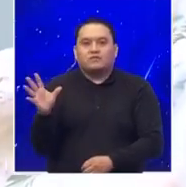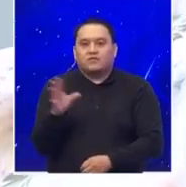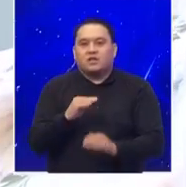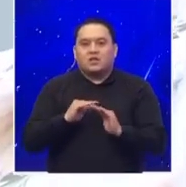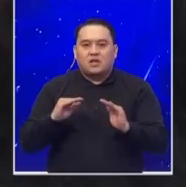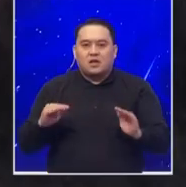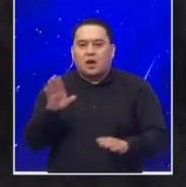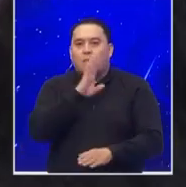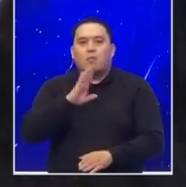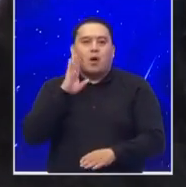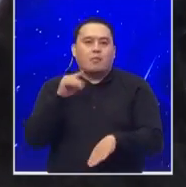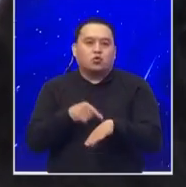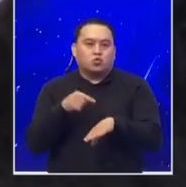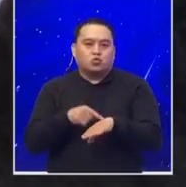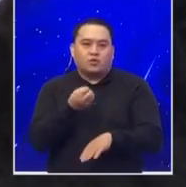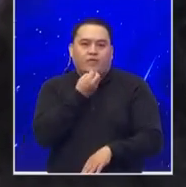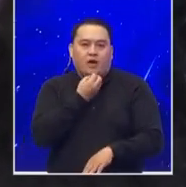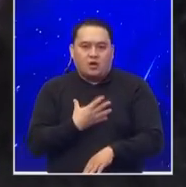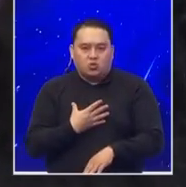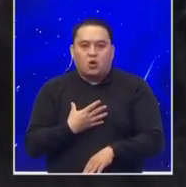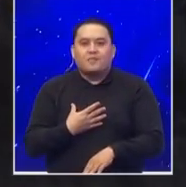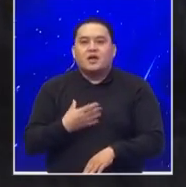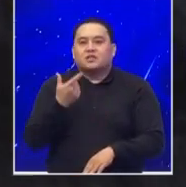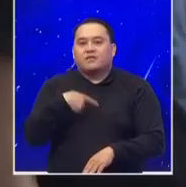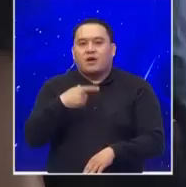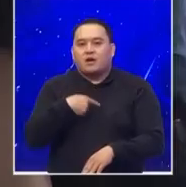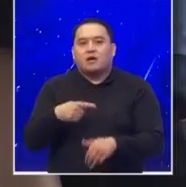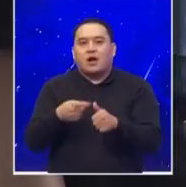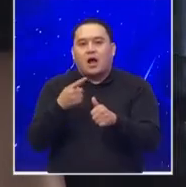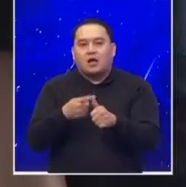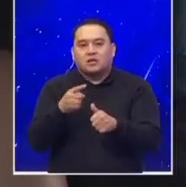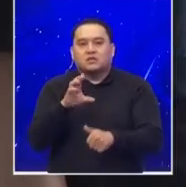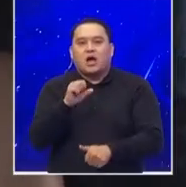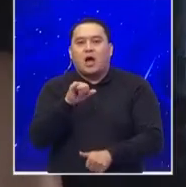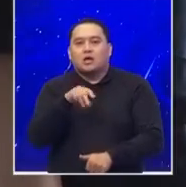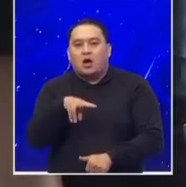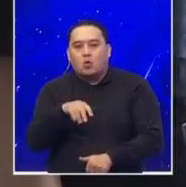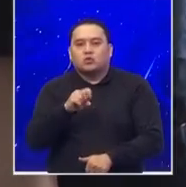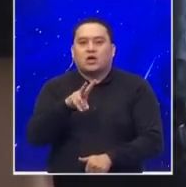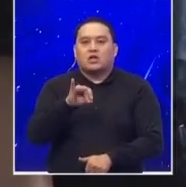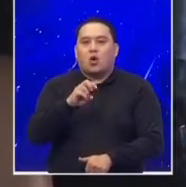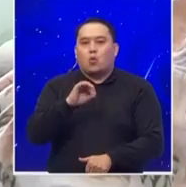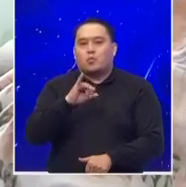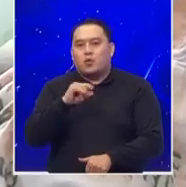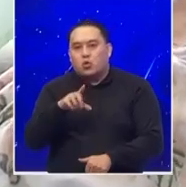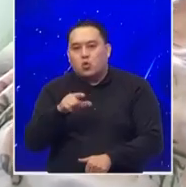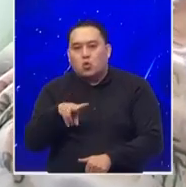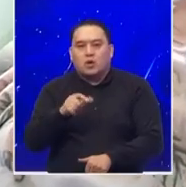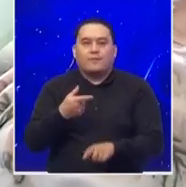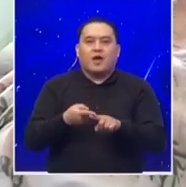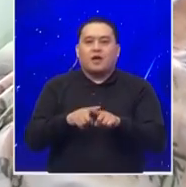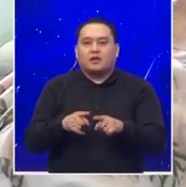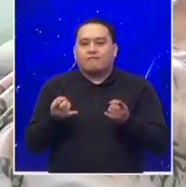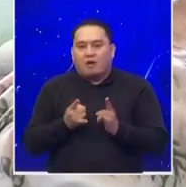дети и мамы чувствуют себя хорошо. Своим малышам многие родители дали имена Сайлау, Сайлаубек, Сайлаугуль. В